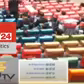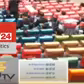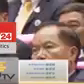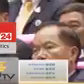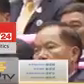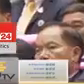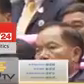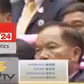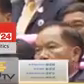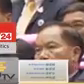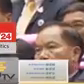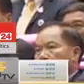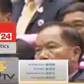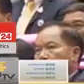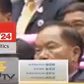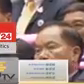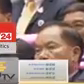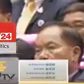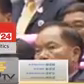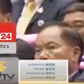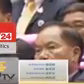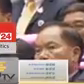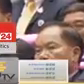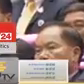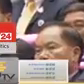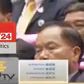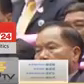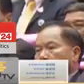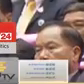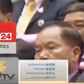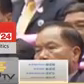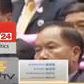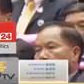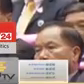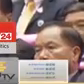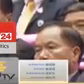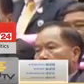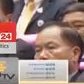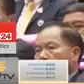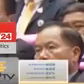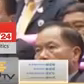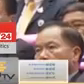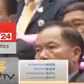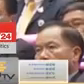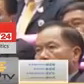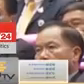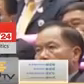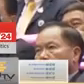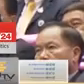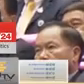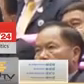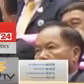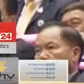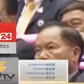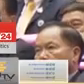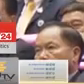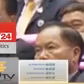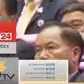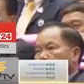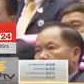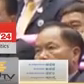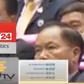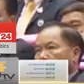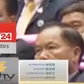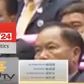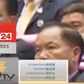านที่เคารพ ประเด็นนี้แสดงว่าท่านประธานพิจารณาว่าประเด็นที่เขาประท้วงผิดถูกตามที่เขาประท้ว